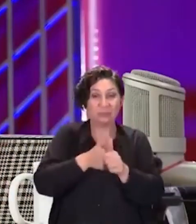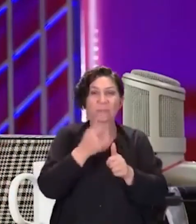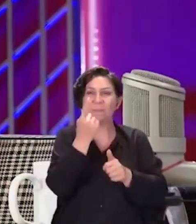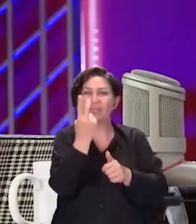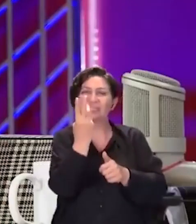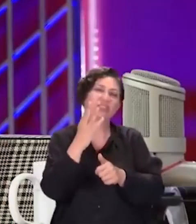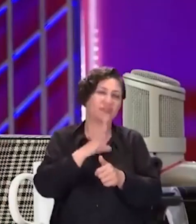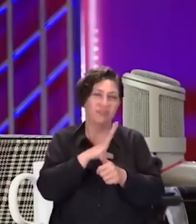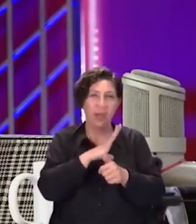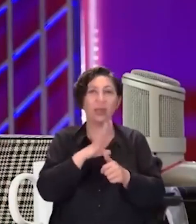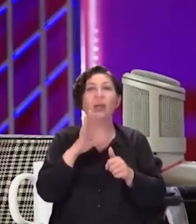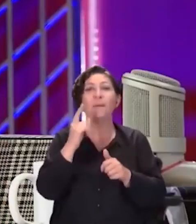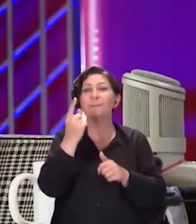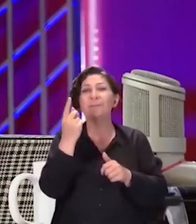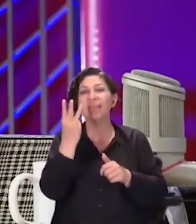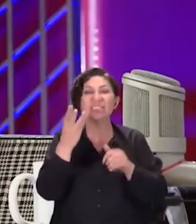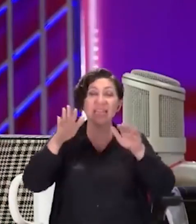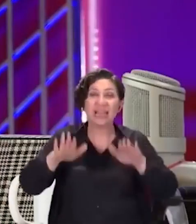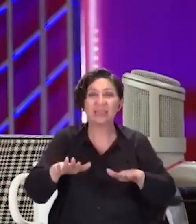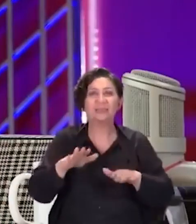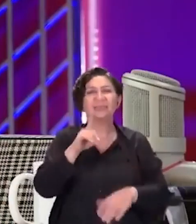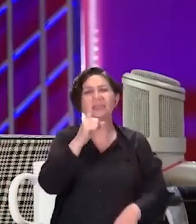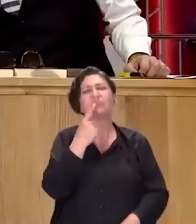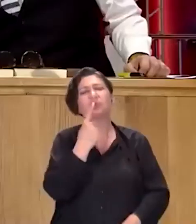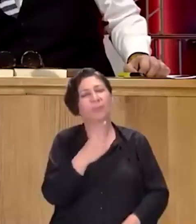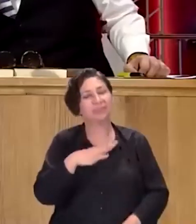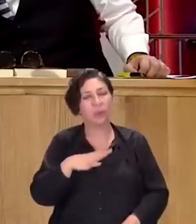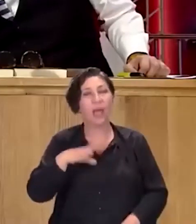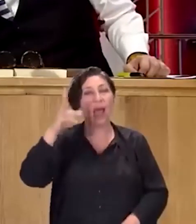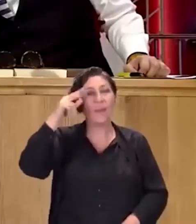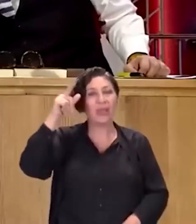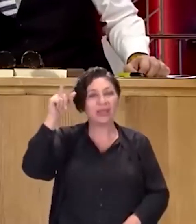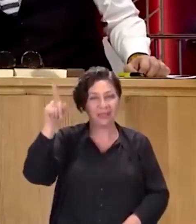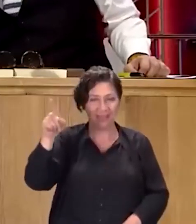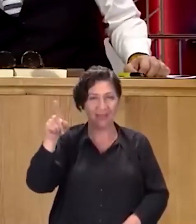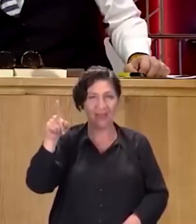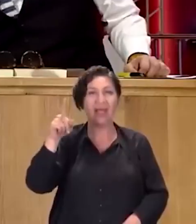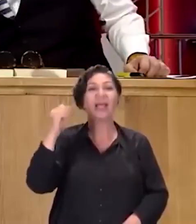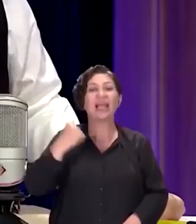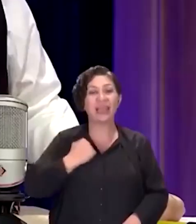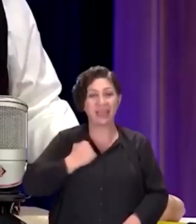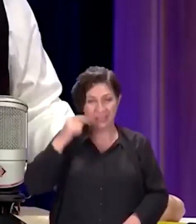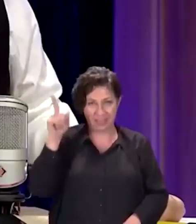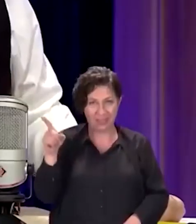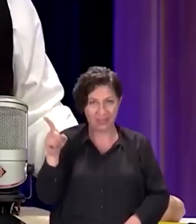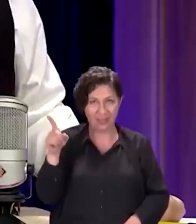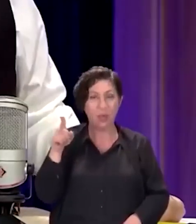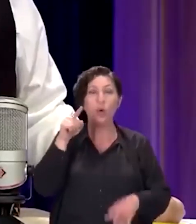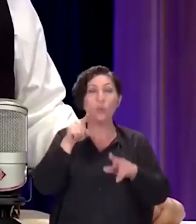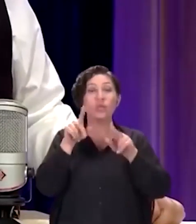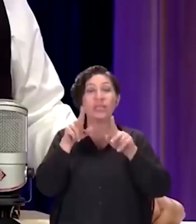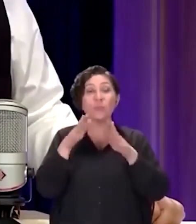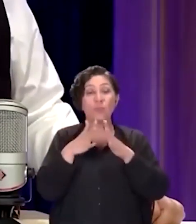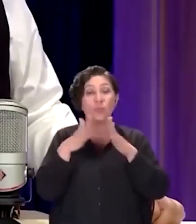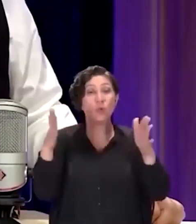dediğinizde birkaç kişi var. Birkaç kişi kaldı. Sana bir şey söylemek istiyorum. Amerika Birleşik Devletleri'nde ve Kanada'da bu